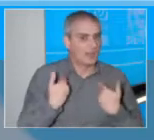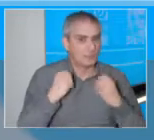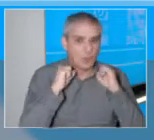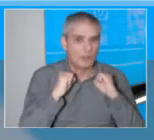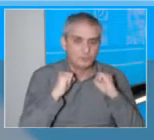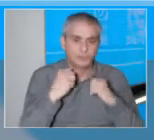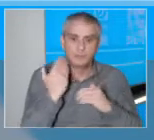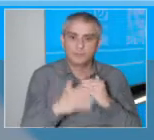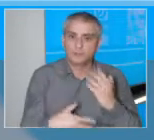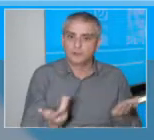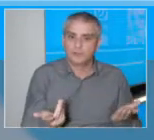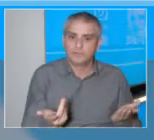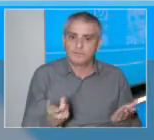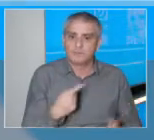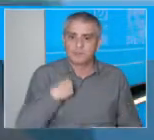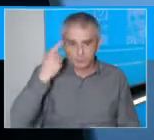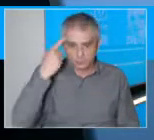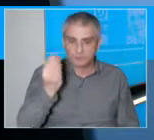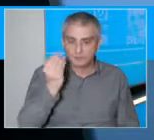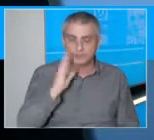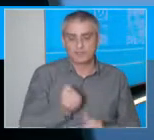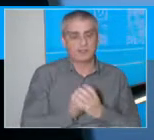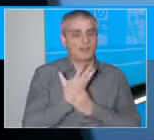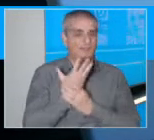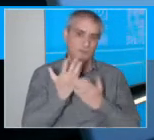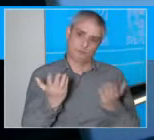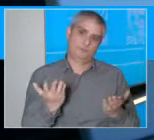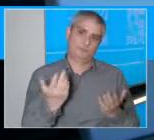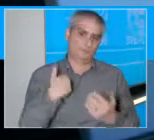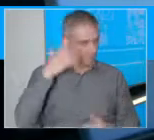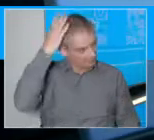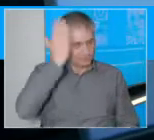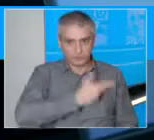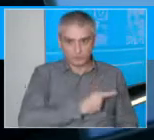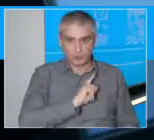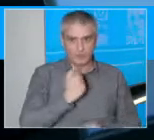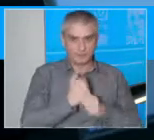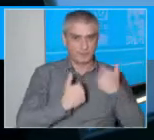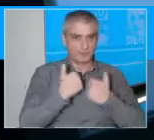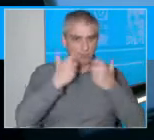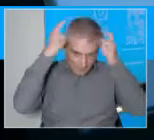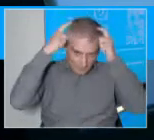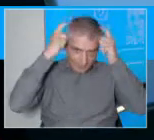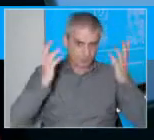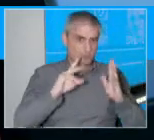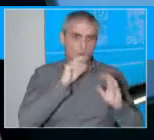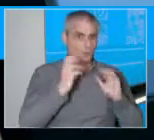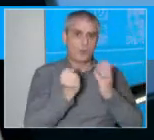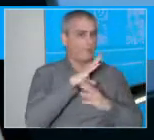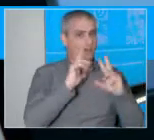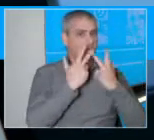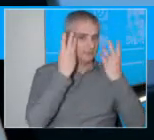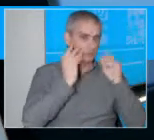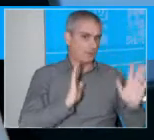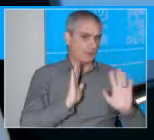שדרה, הרי בסוף זה תוריד... אני חושב שזה דבר שצריך לגדל... בואו, מנדלבליט לובש כיפה שחורה, אני מציע שלא נעשה תחרות עכשיו בין כיפה... הוא לא בא מהציבור החרדי. אנחנו... אני